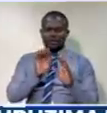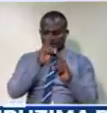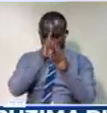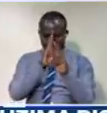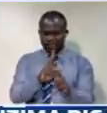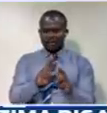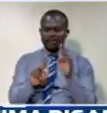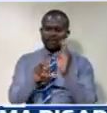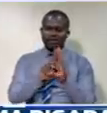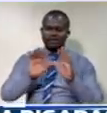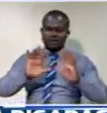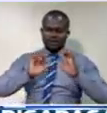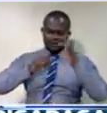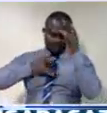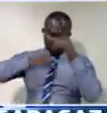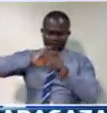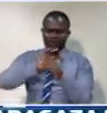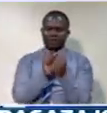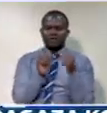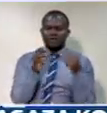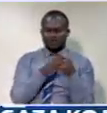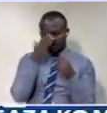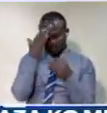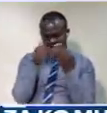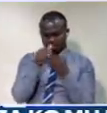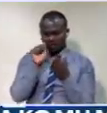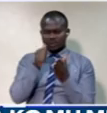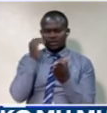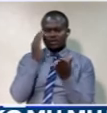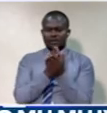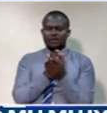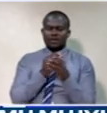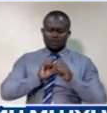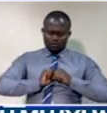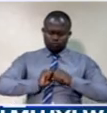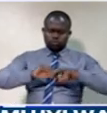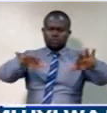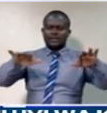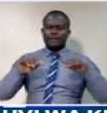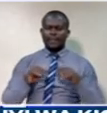ingamba zo kwirinda COVID-19 kugira ngo bahagarike umuvuduko w'icyo cyorezo.